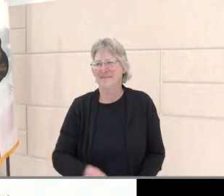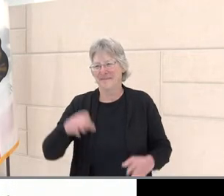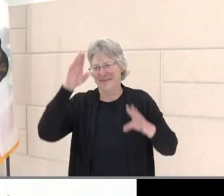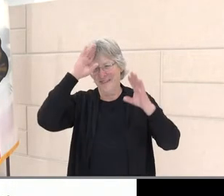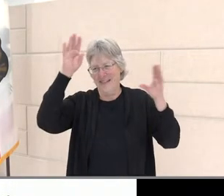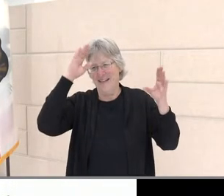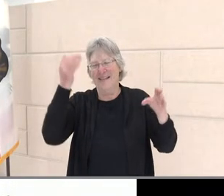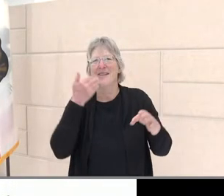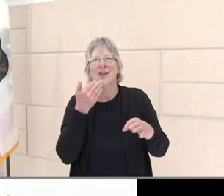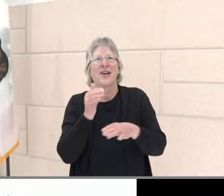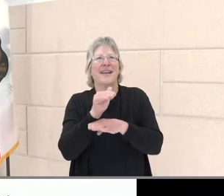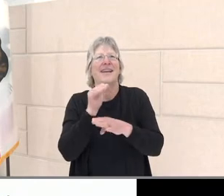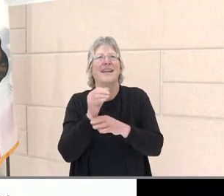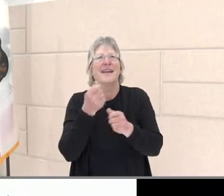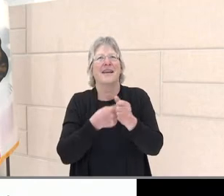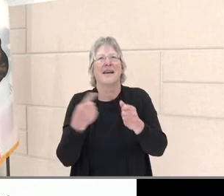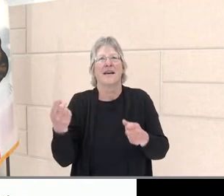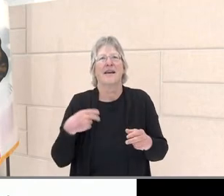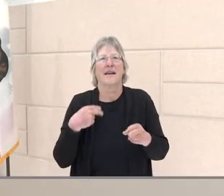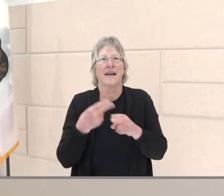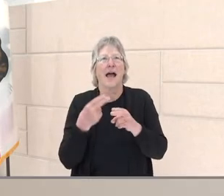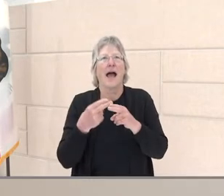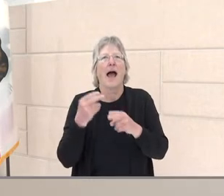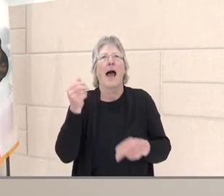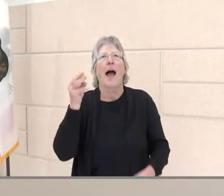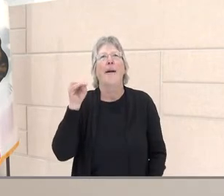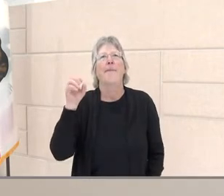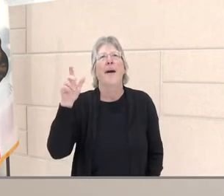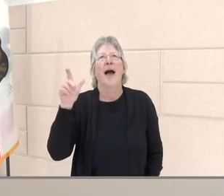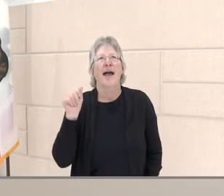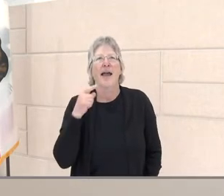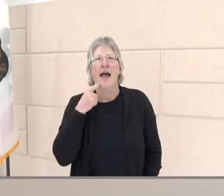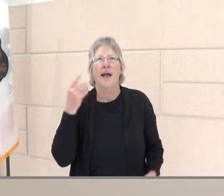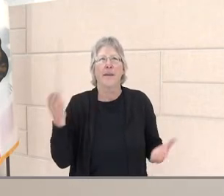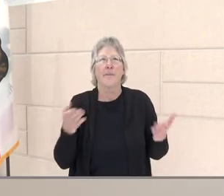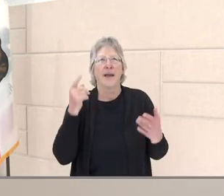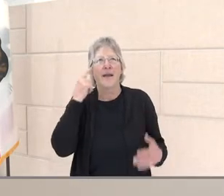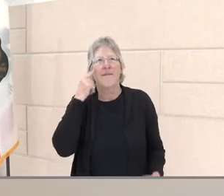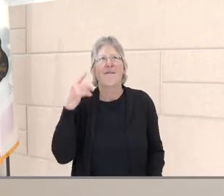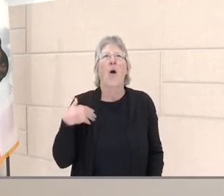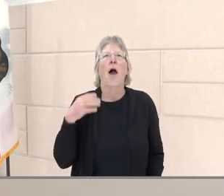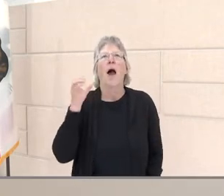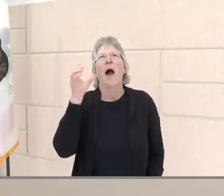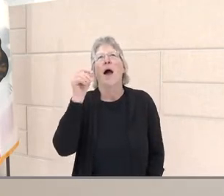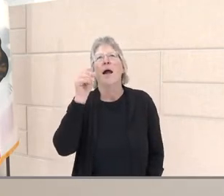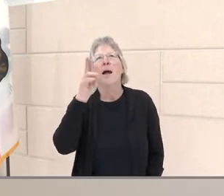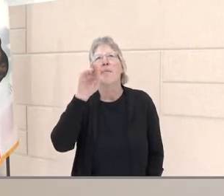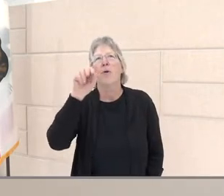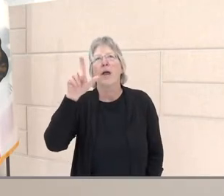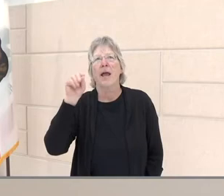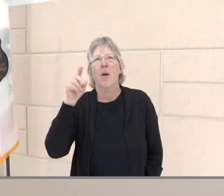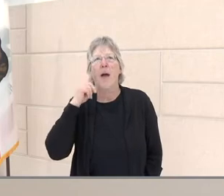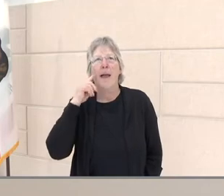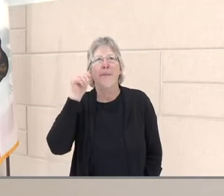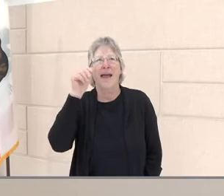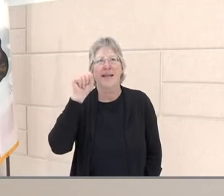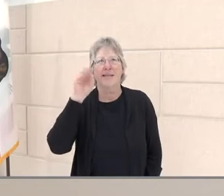ឥឡូវនេះយើងមានសិស្សមកពីសាលារៀន Cabrillo គាត់ឈ្មោះ Amaya Bishop មកពីសាលារៀន